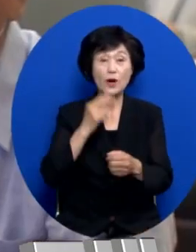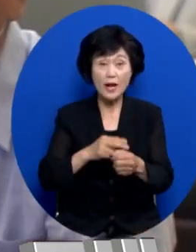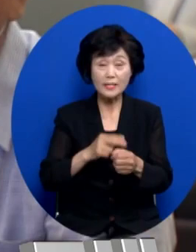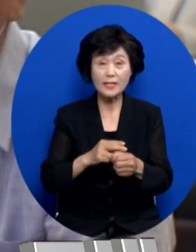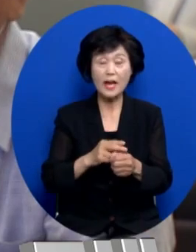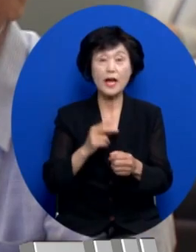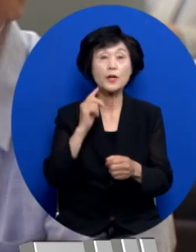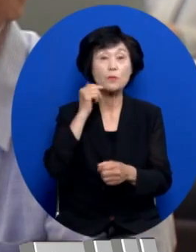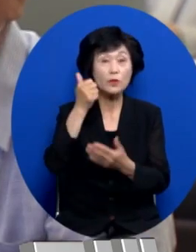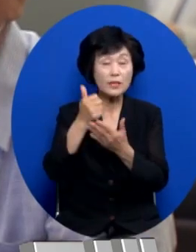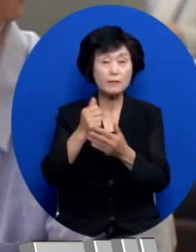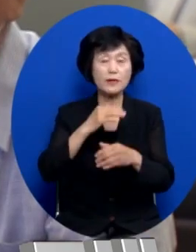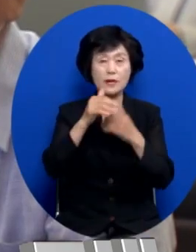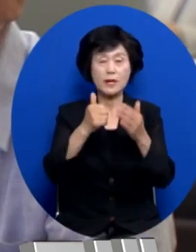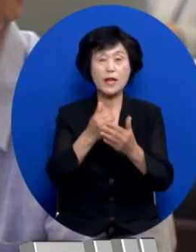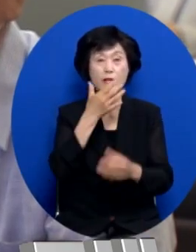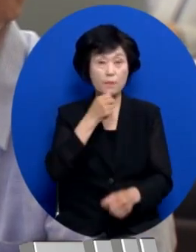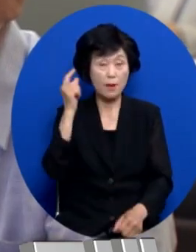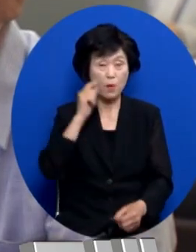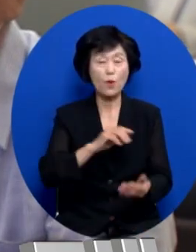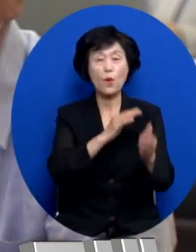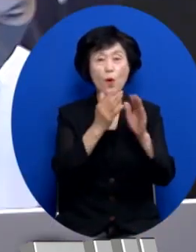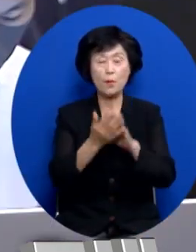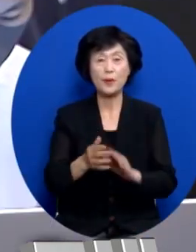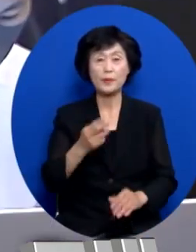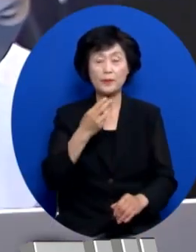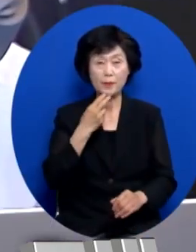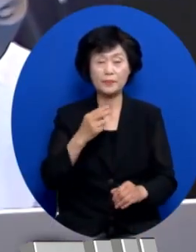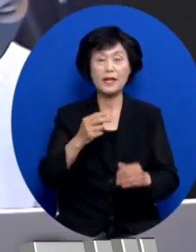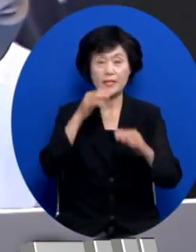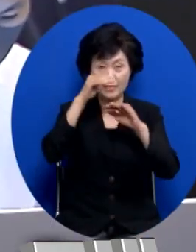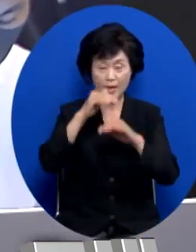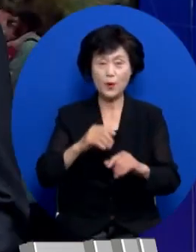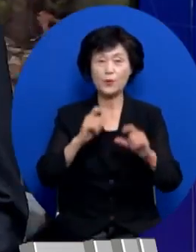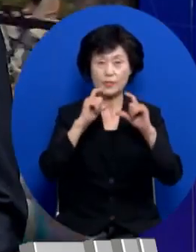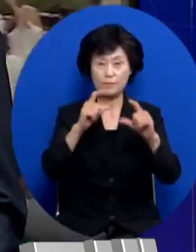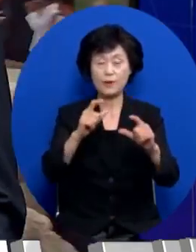목사는 하나님의 복음은 변하지 않는다는 메시지를 선포하겠다고 밝혔습니다.